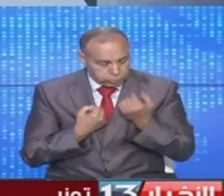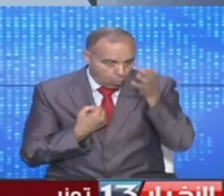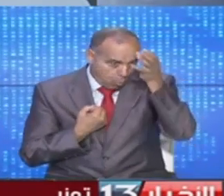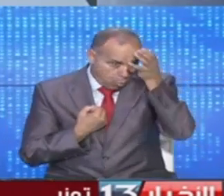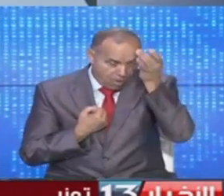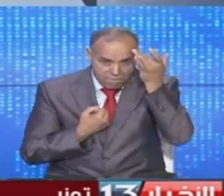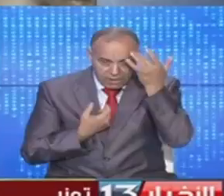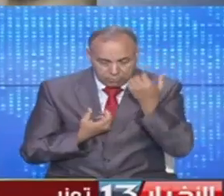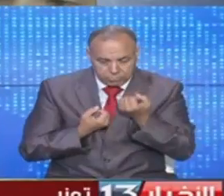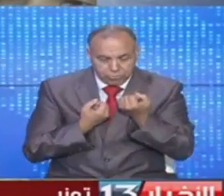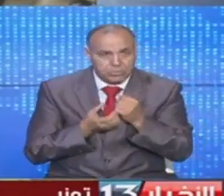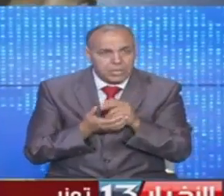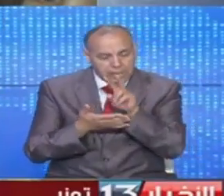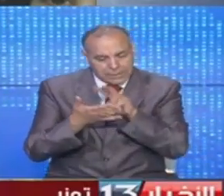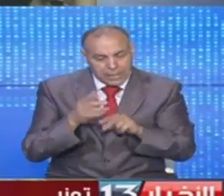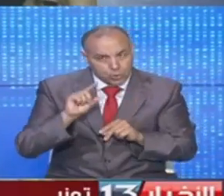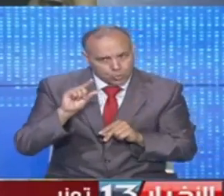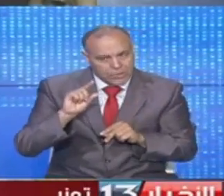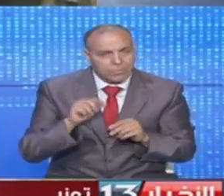العلمية والفكرية. طلعت شوي